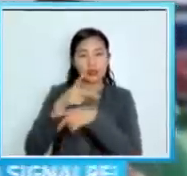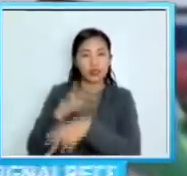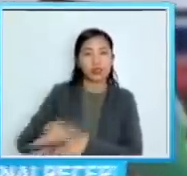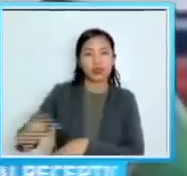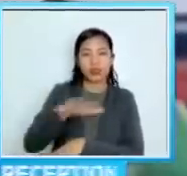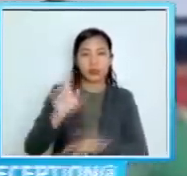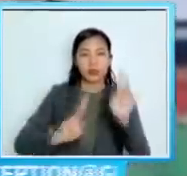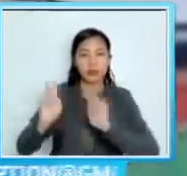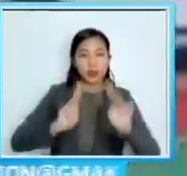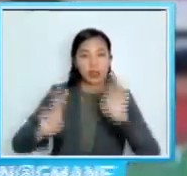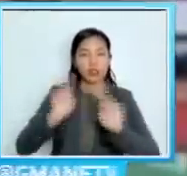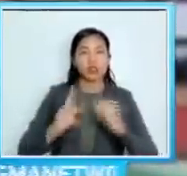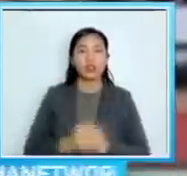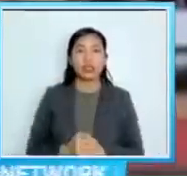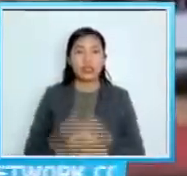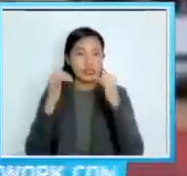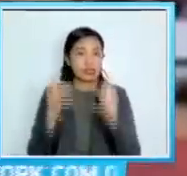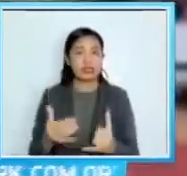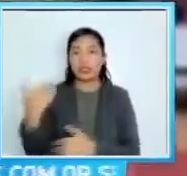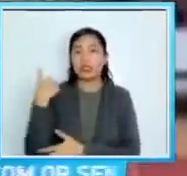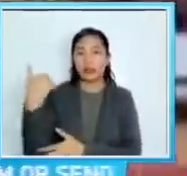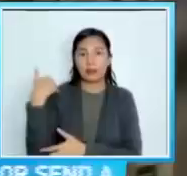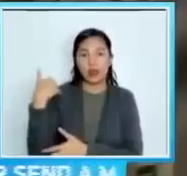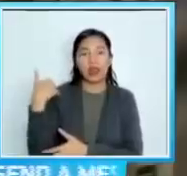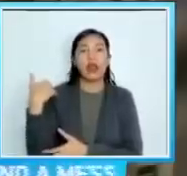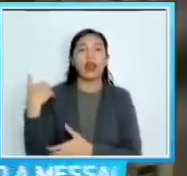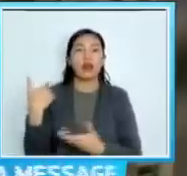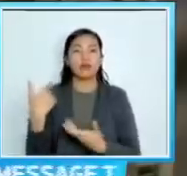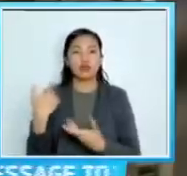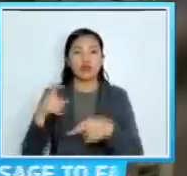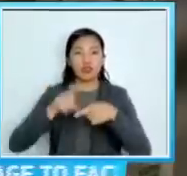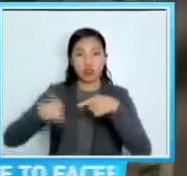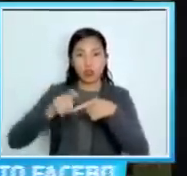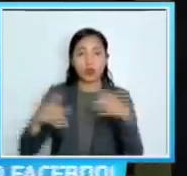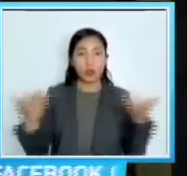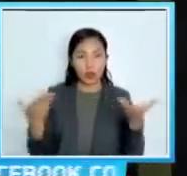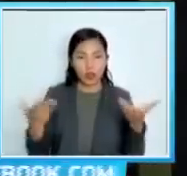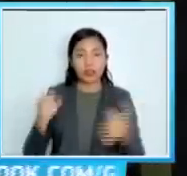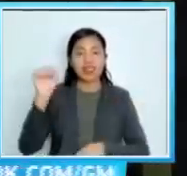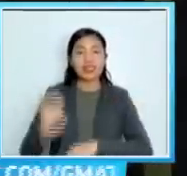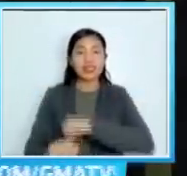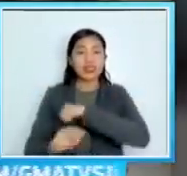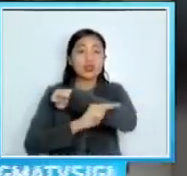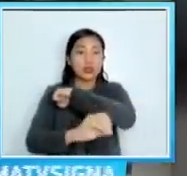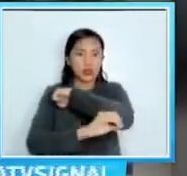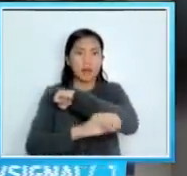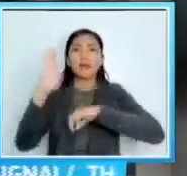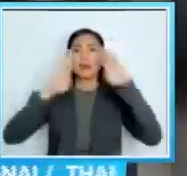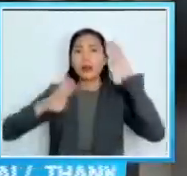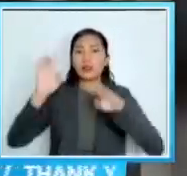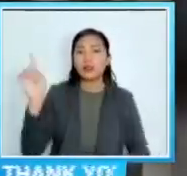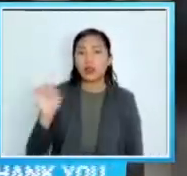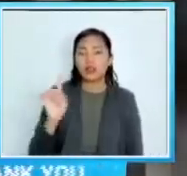Nananatiling wala pa ding supply ng kuryente ang mga lugar sa Southern Negros Occidental. Pangunahing problema ng mga nasalanta ng bagyo ang pagkain, tubig